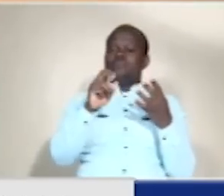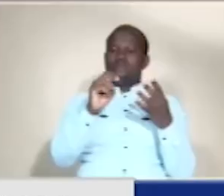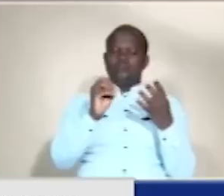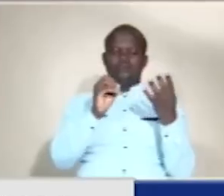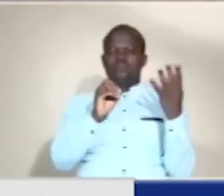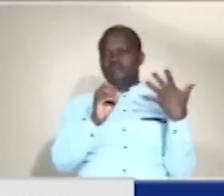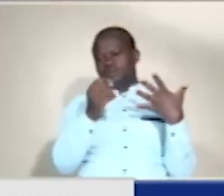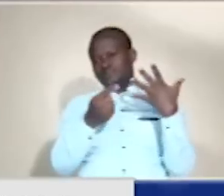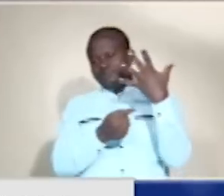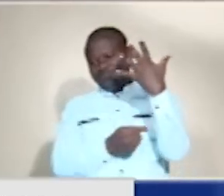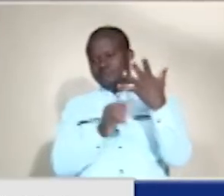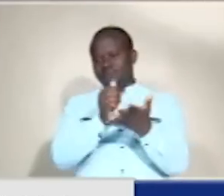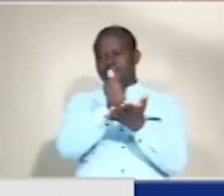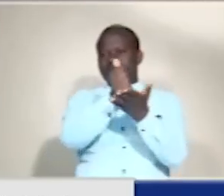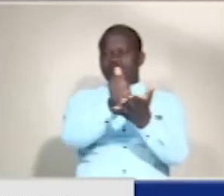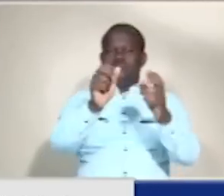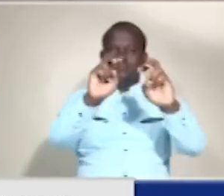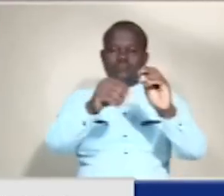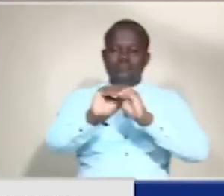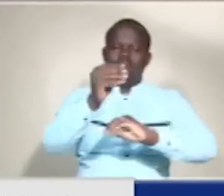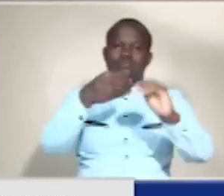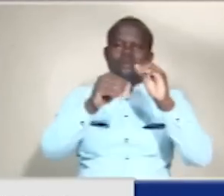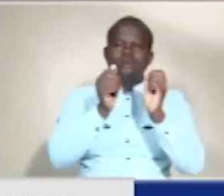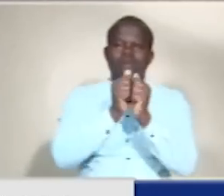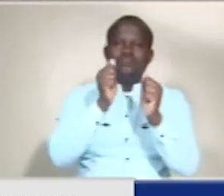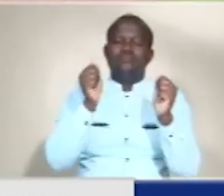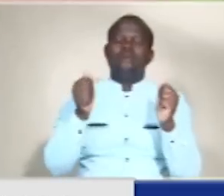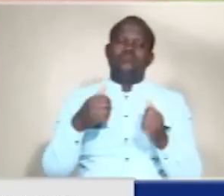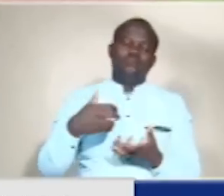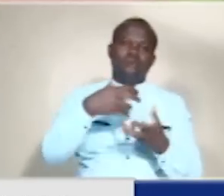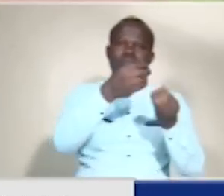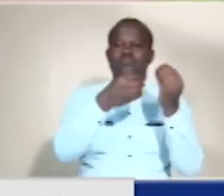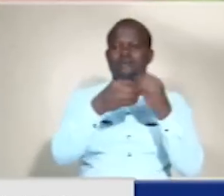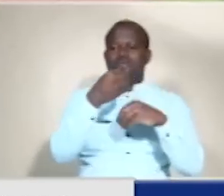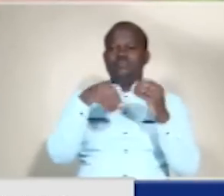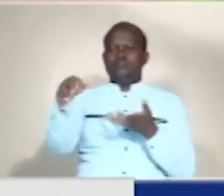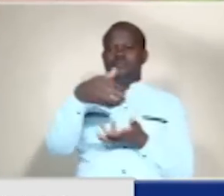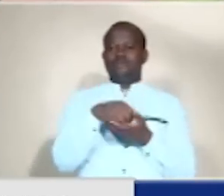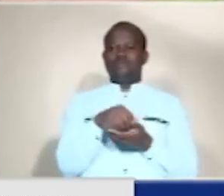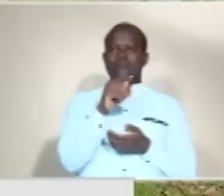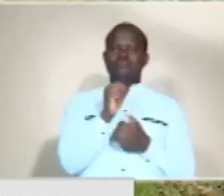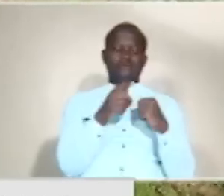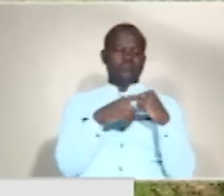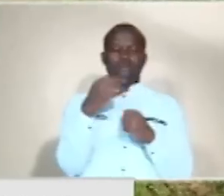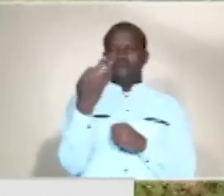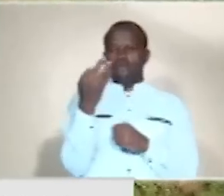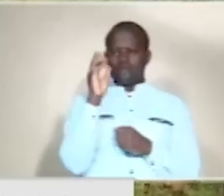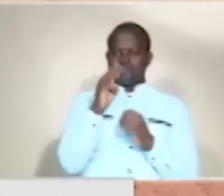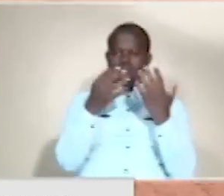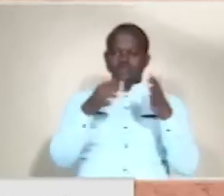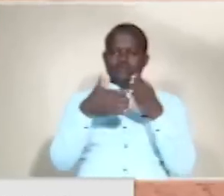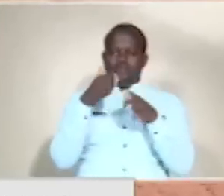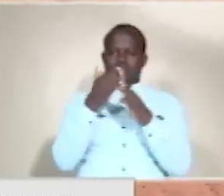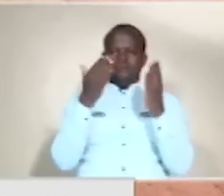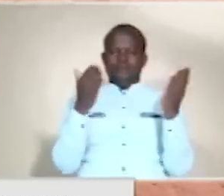n'ibindi bizafasha rero ko ubucuruzi no gukora umusaruro w'abaturage. Mu gihe uyu muhanda ureshya n'ibirometero 63 uzaba umaze